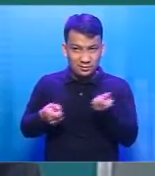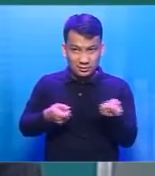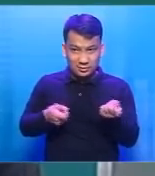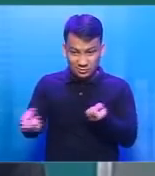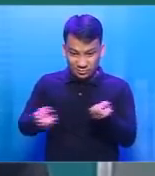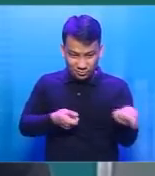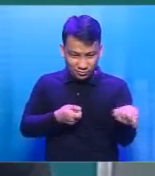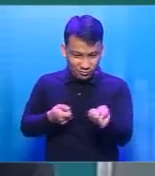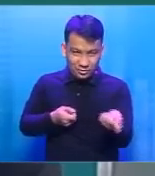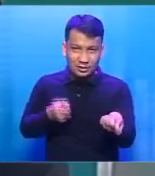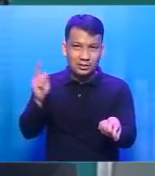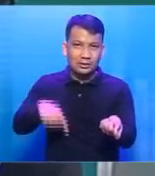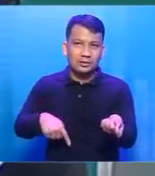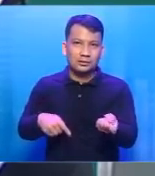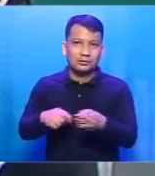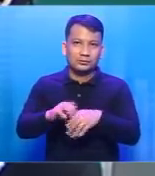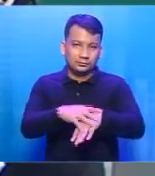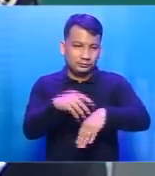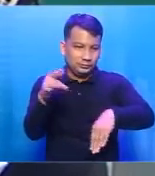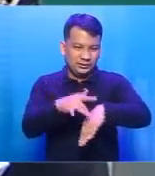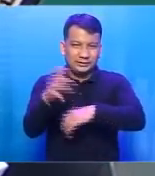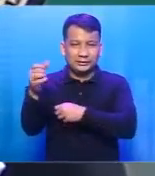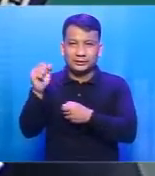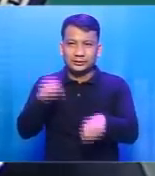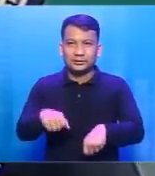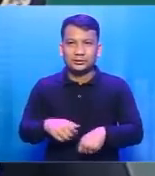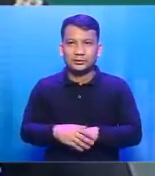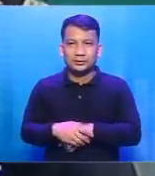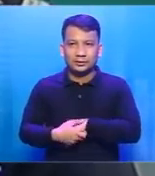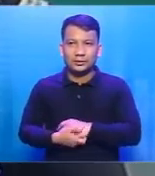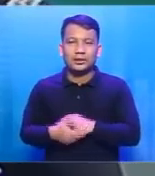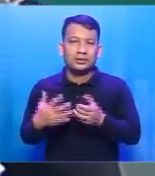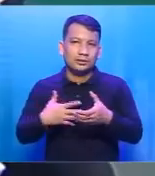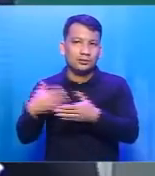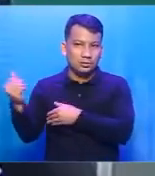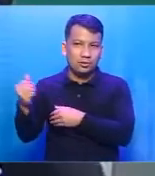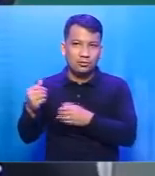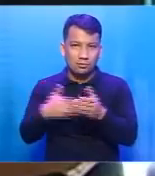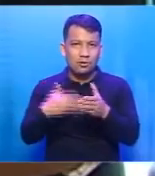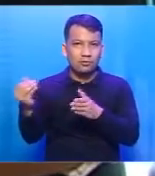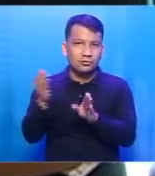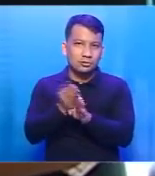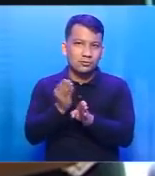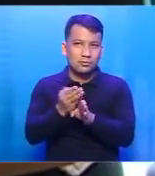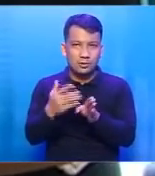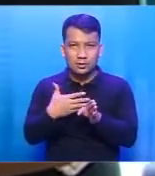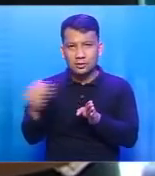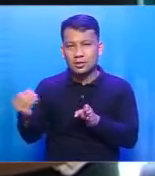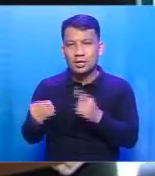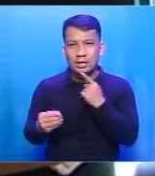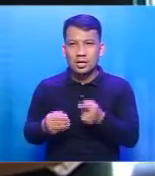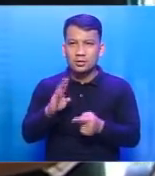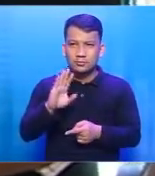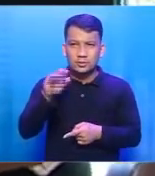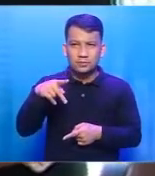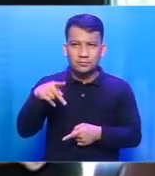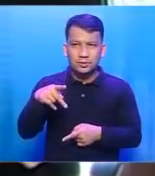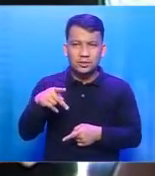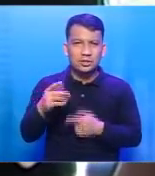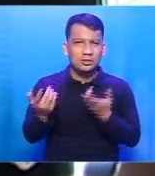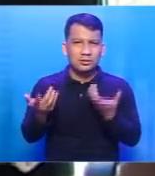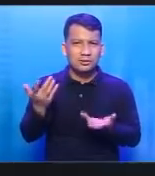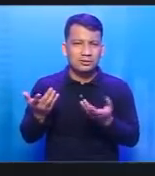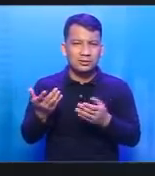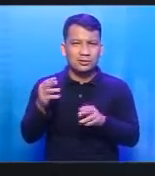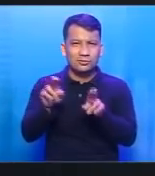extinguisher, nasunog na po yung kamay niya. Kaya ang ginawa po niya, lumabas na po siya ng bus. Ayon sa BFP, hindi pangkaraniwan ang